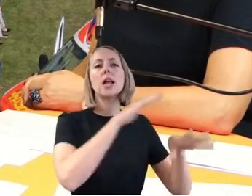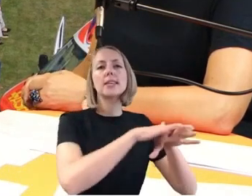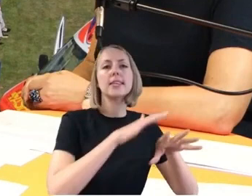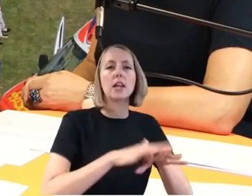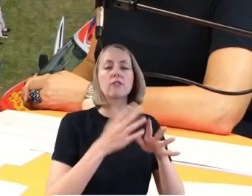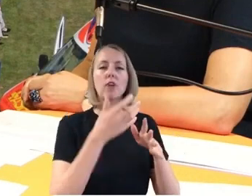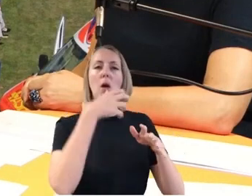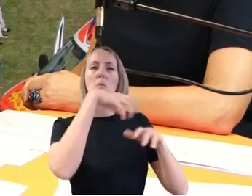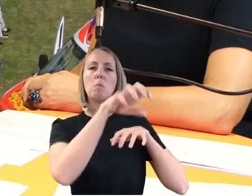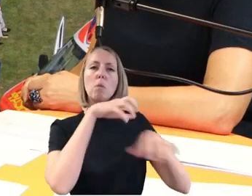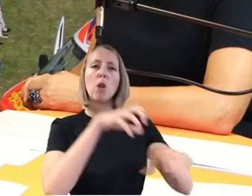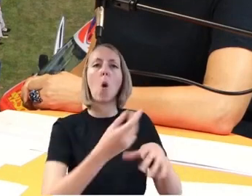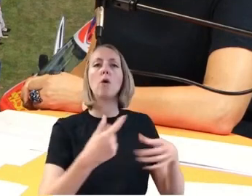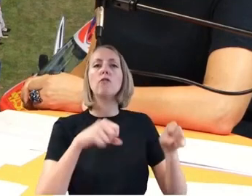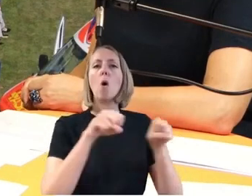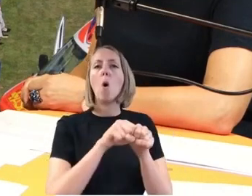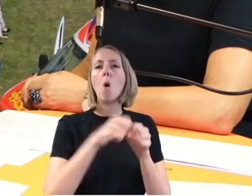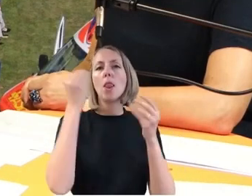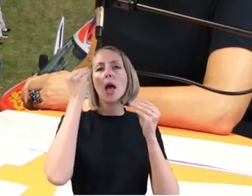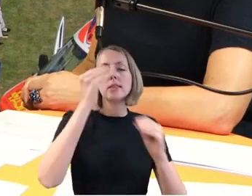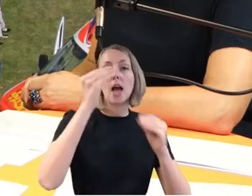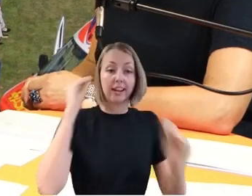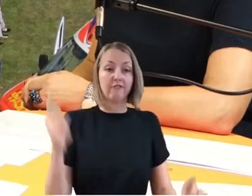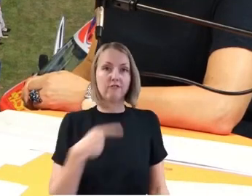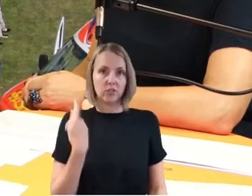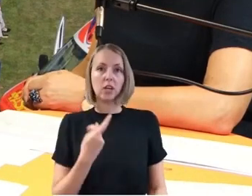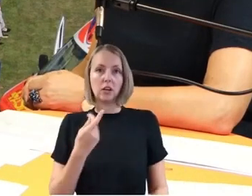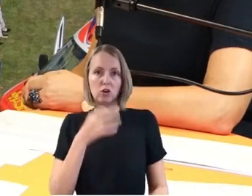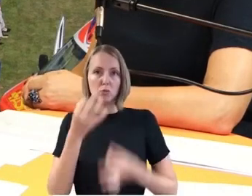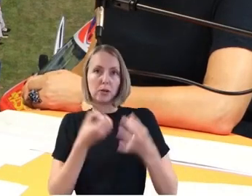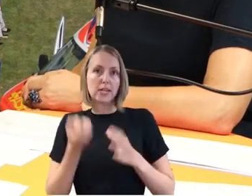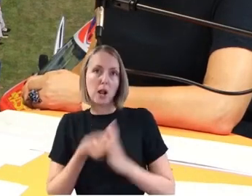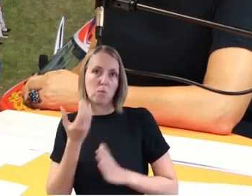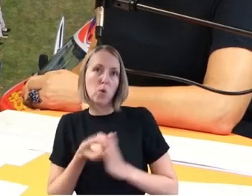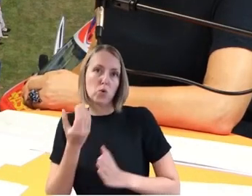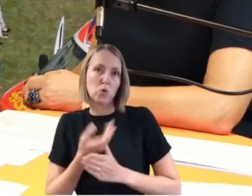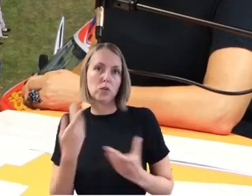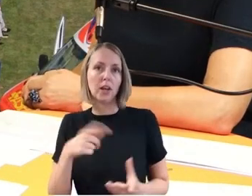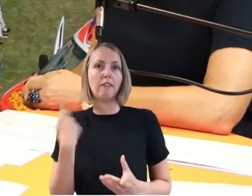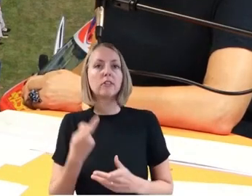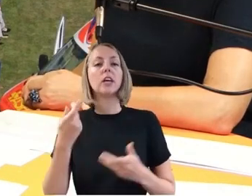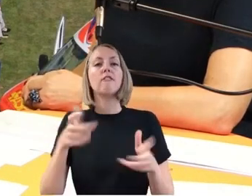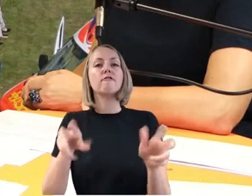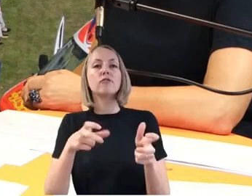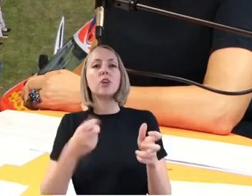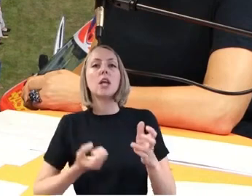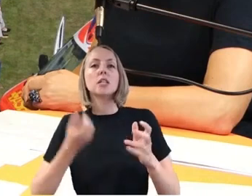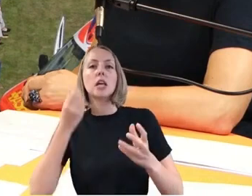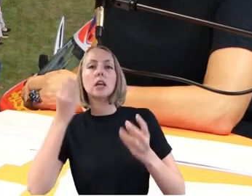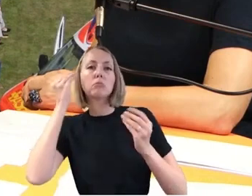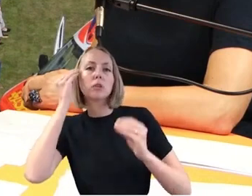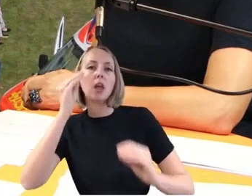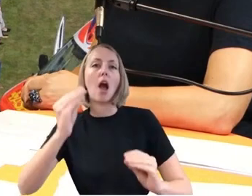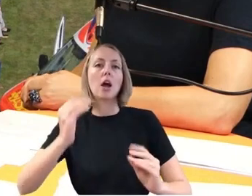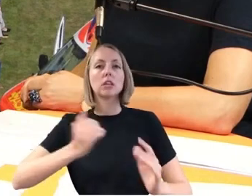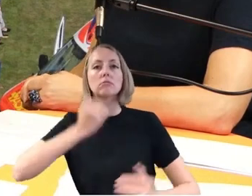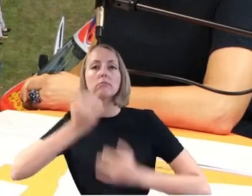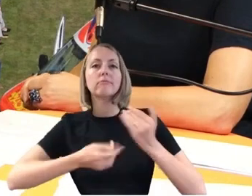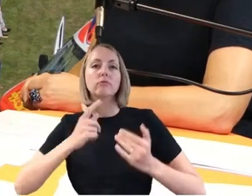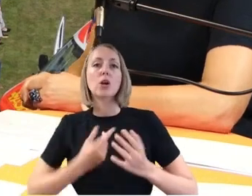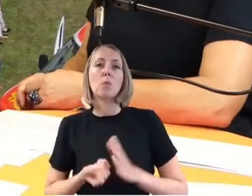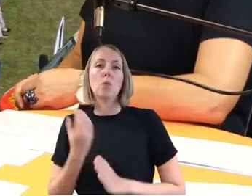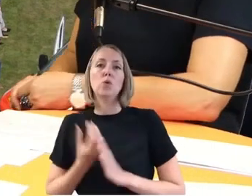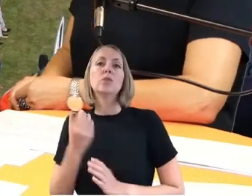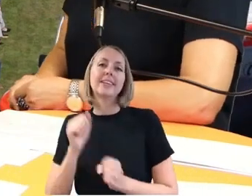websites und online nachrichten wir produzieren extra für die latics immer fernsehnachrichten die kann man sich auch auf youtube